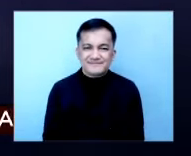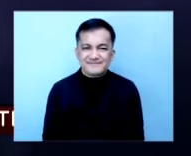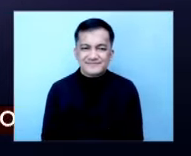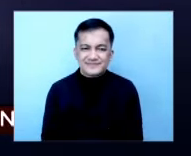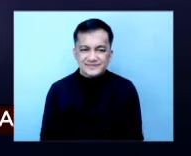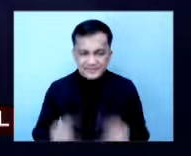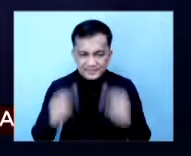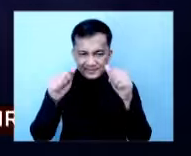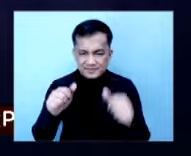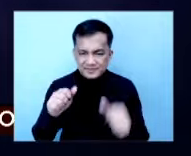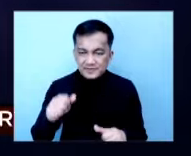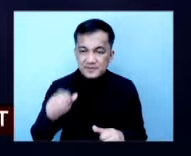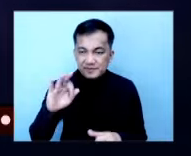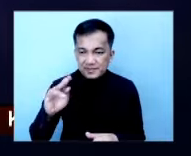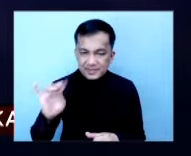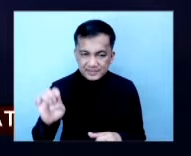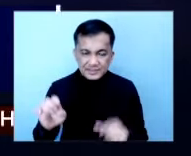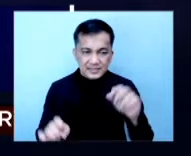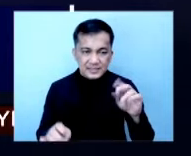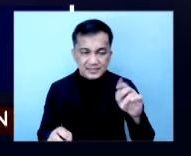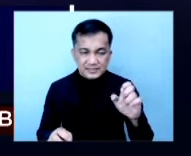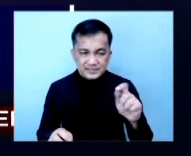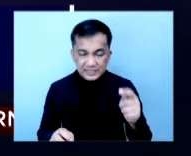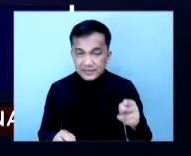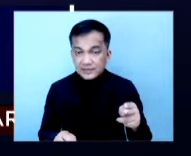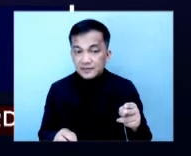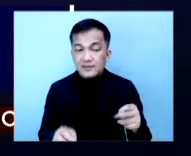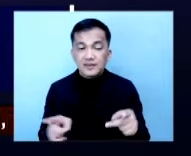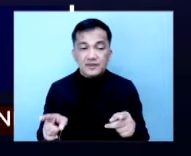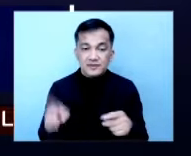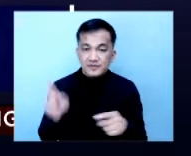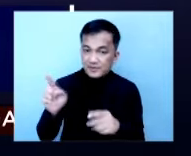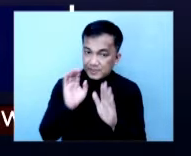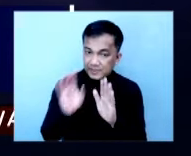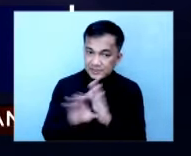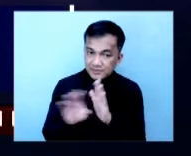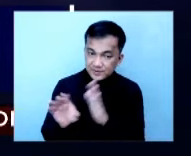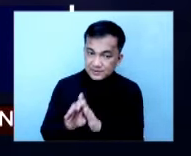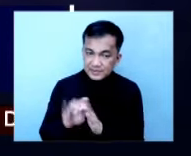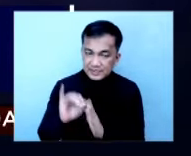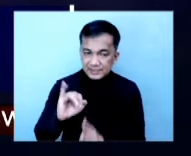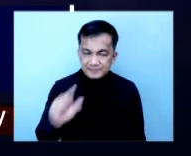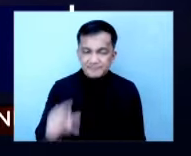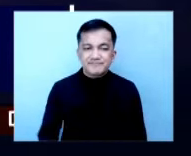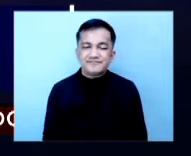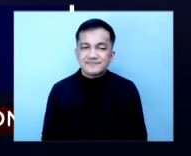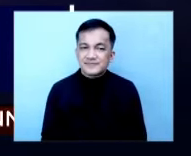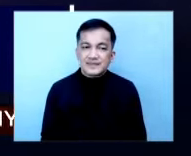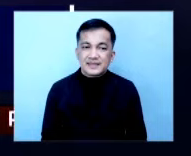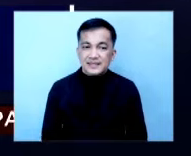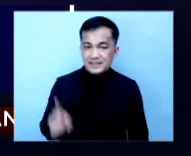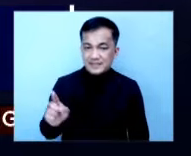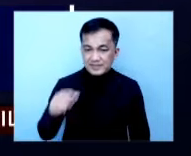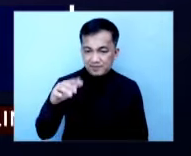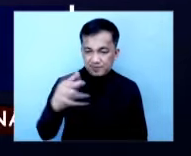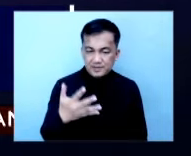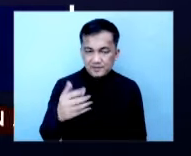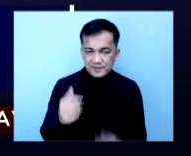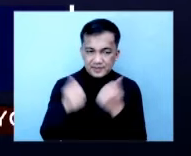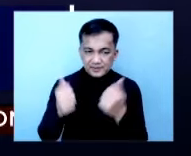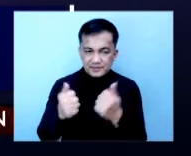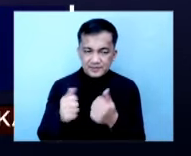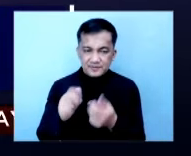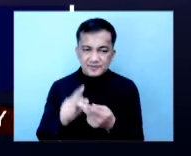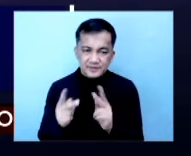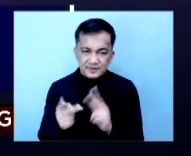na Francine Diaz at Seth Fedelin o Franceth ng ilang litrato nila sa Instagram para ito sa kanilang 5th anniversary bilang